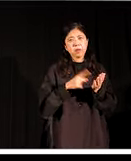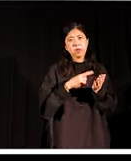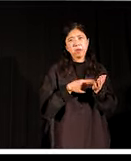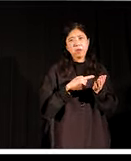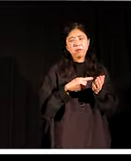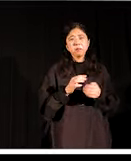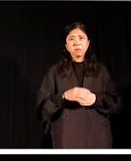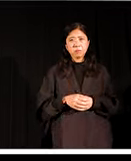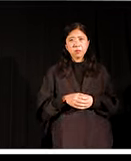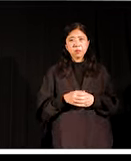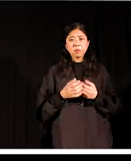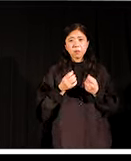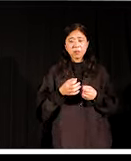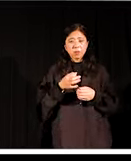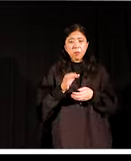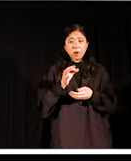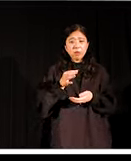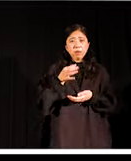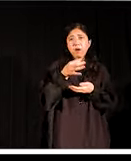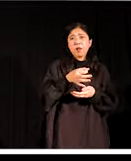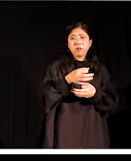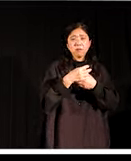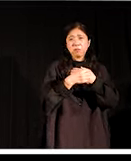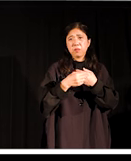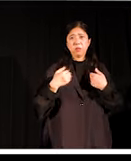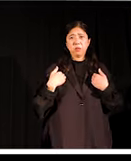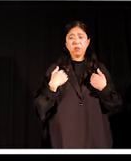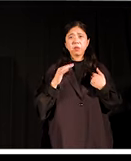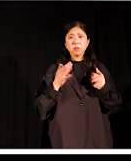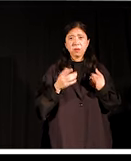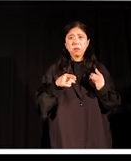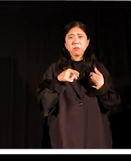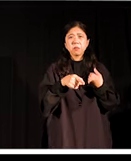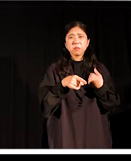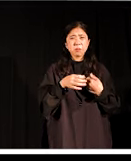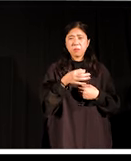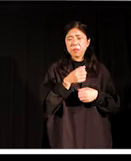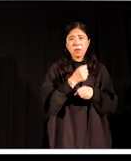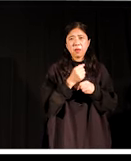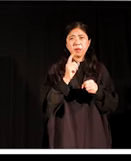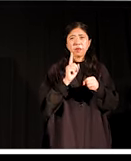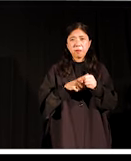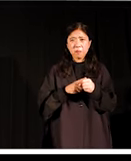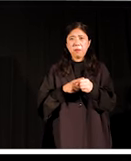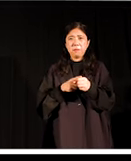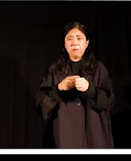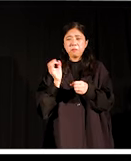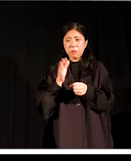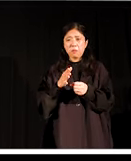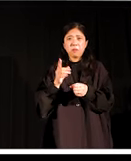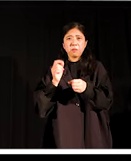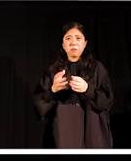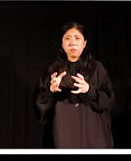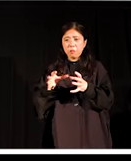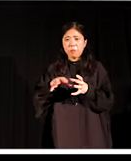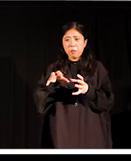払わないとプライベートの病見てもらえないとことでも皆さんもチャリティ病院に集中してしまうっていう現状があり